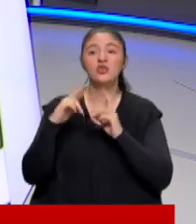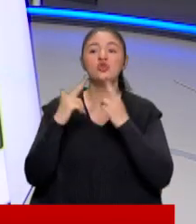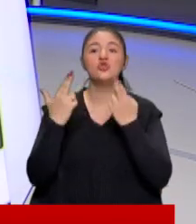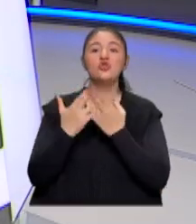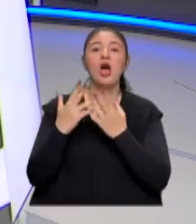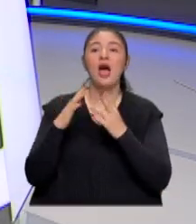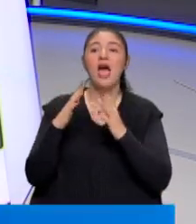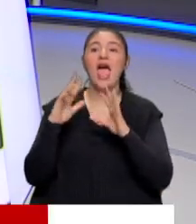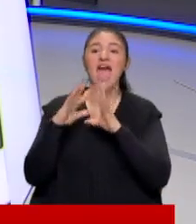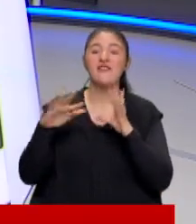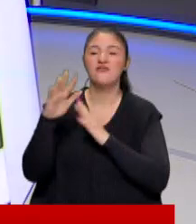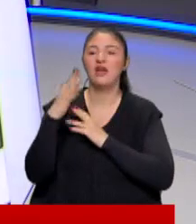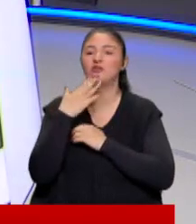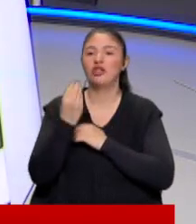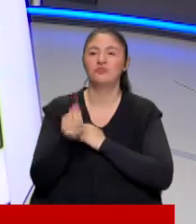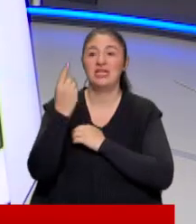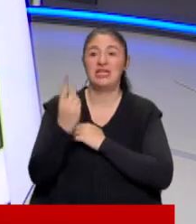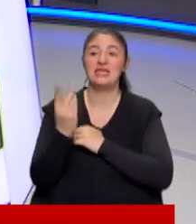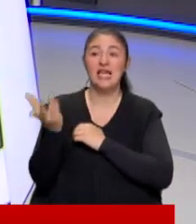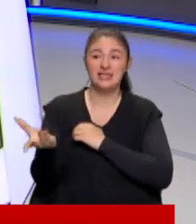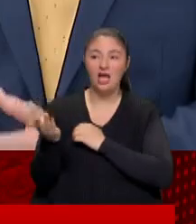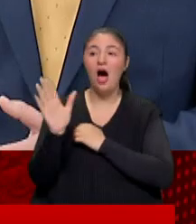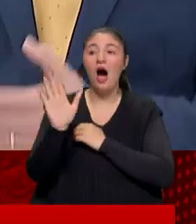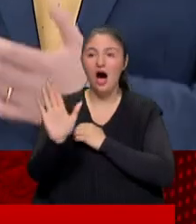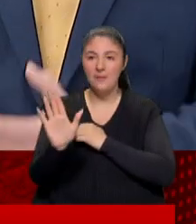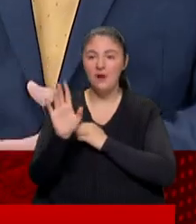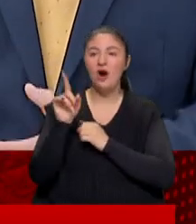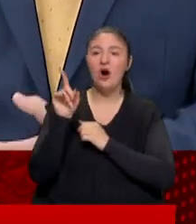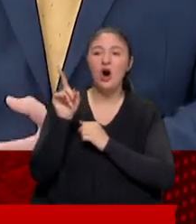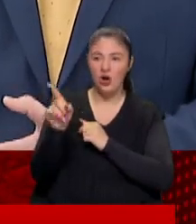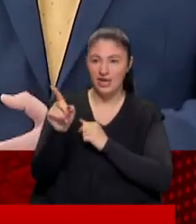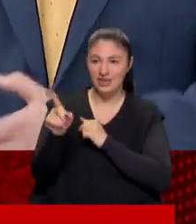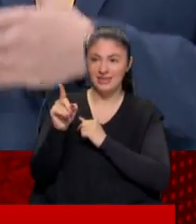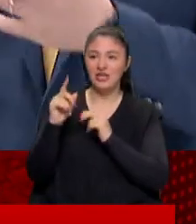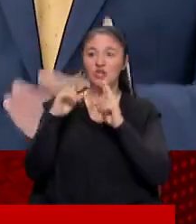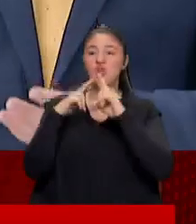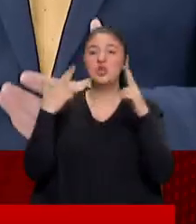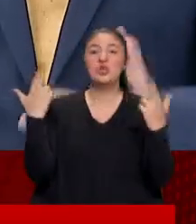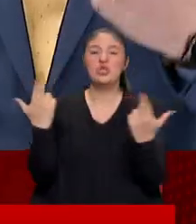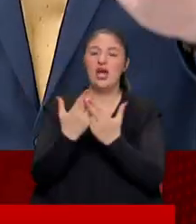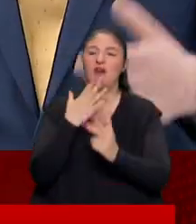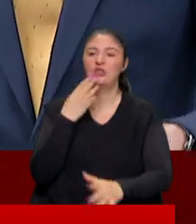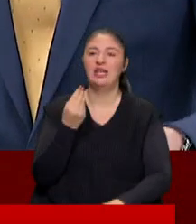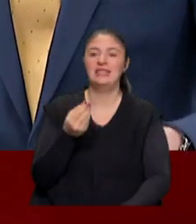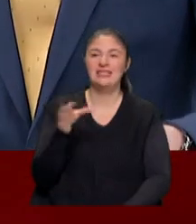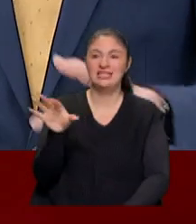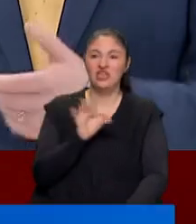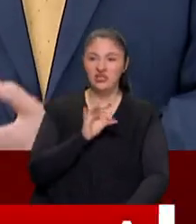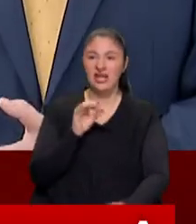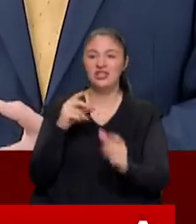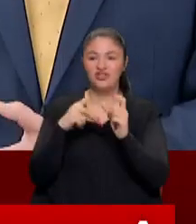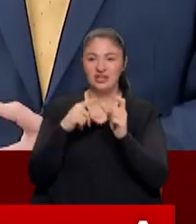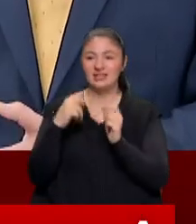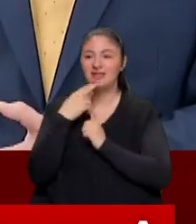güzeli Nikaragua'dan çıkmıştı ilk kez. Ancak Nikaragua'nın kainat güzeli seçilen Shenis